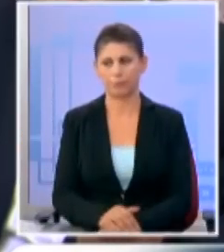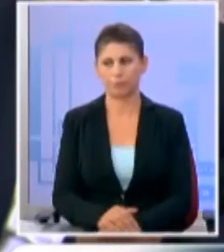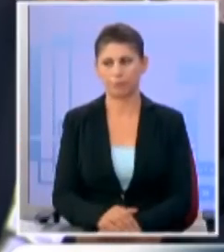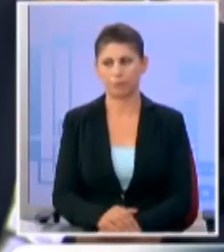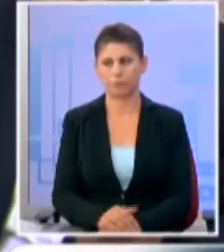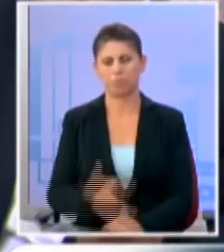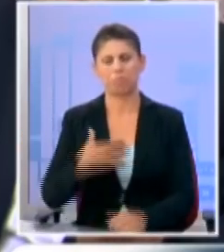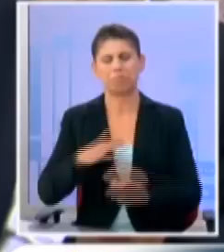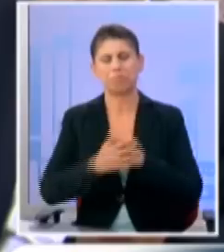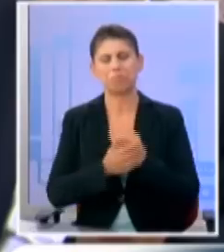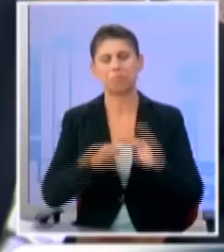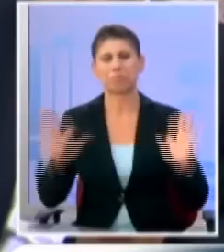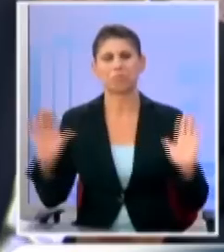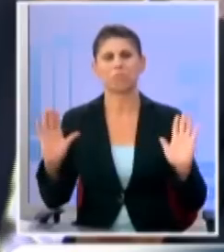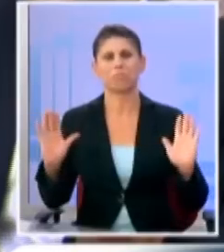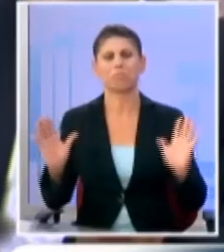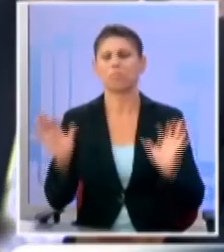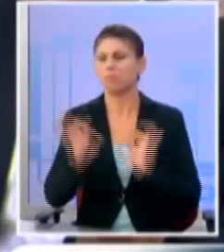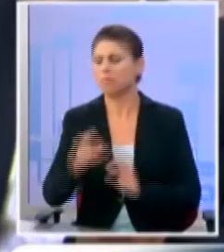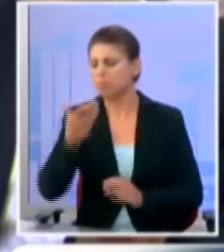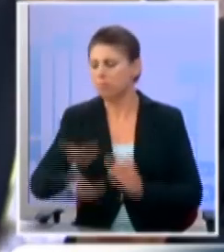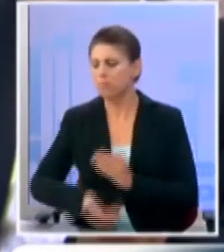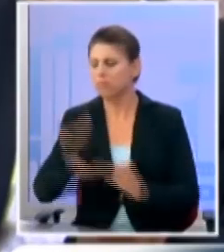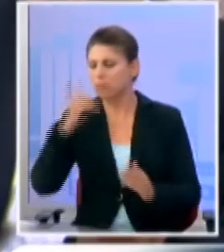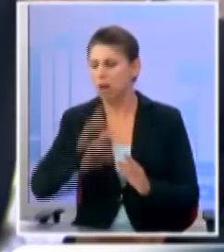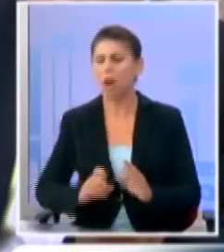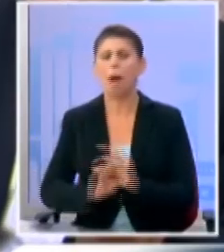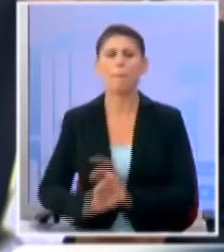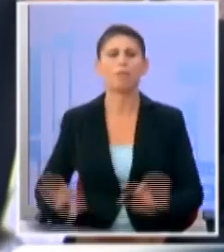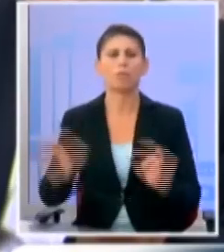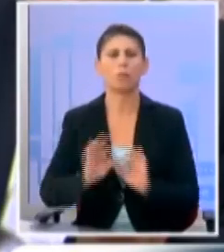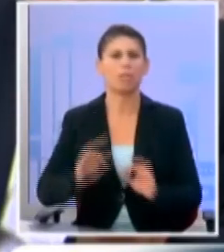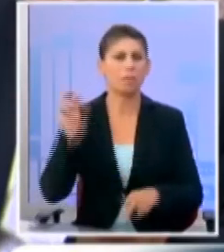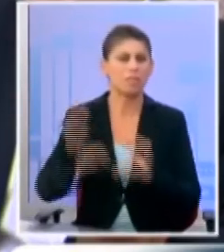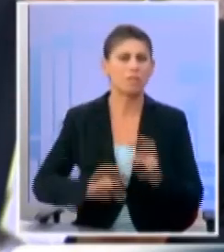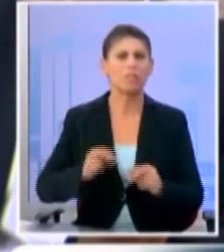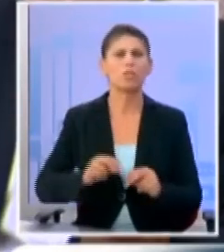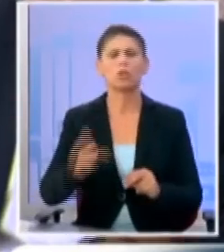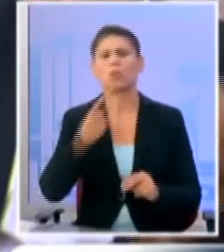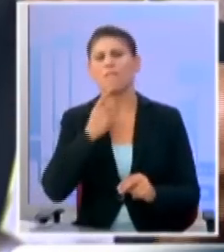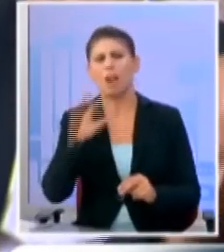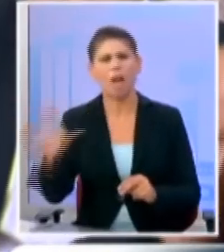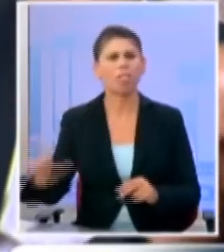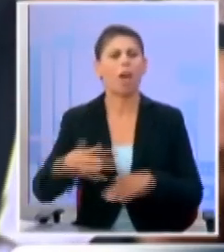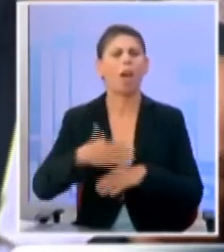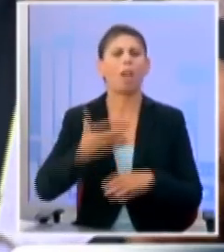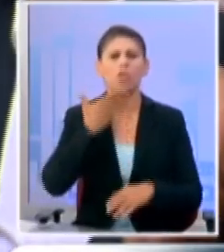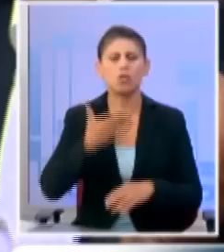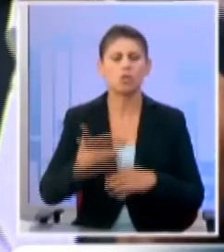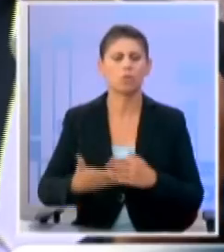Δεν μας ενδιαφέρουν τα προαπαιτούμενα και αν θα τα ψηφίσουν οι Φιλανδοί, οι Σλοβάκοι ή δεν ξέρω ποιοι άλλοι λαοί της